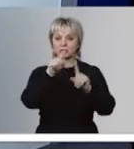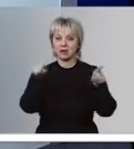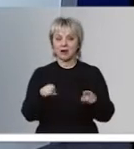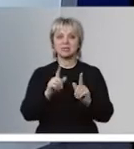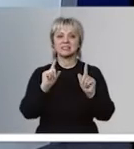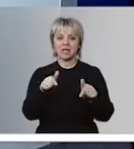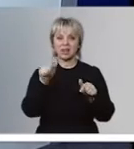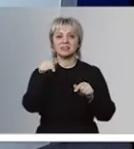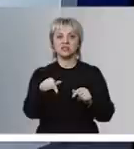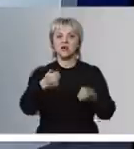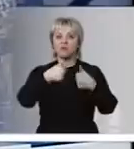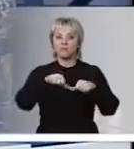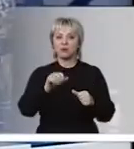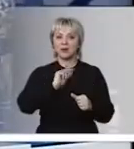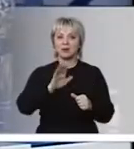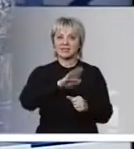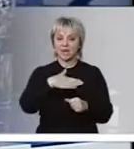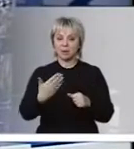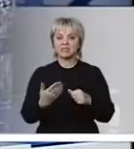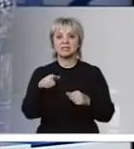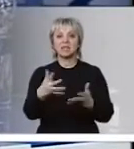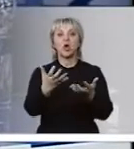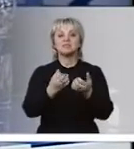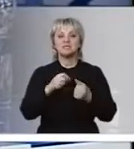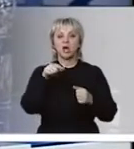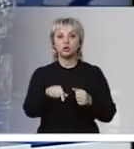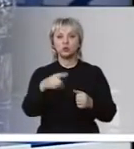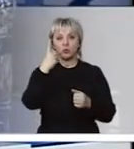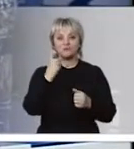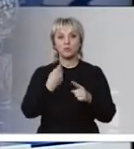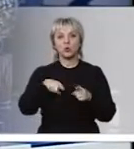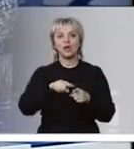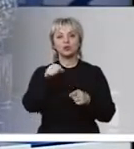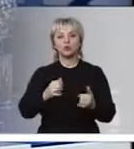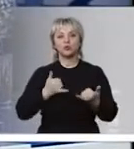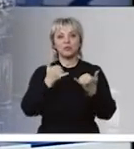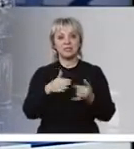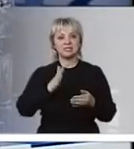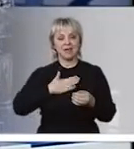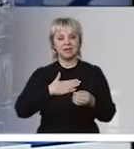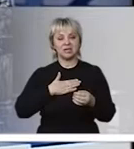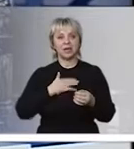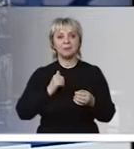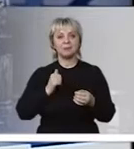рамках согласительных форм взаимодействия. Взяли ту информацию, которую предоставили